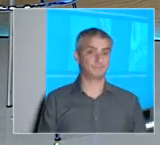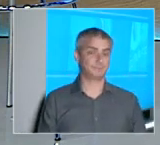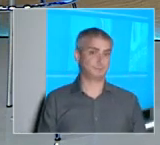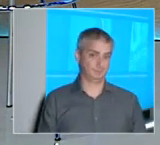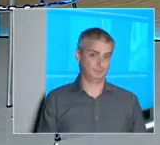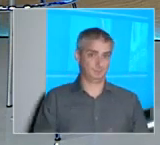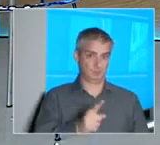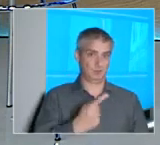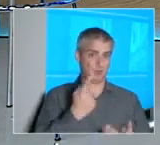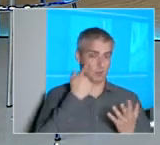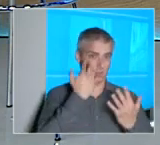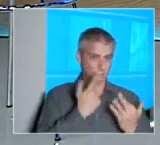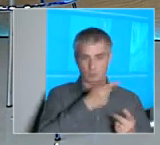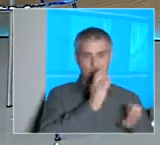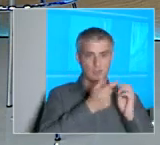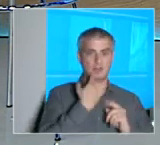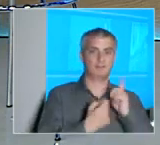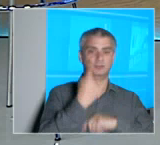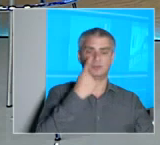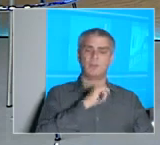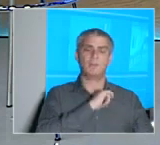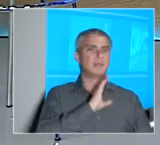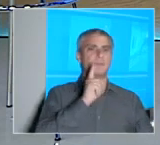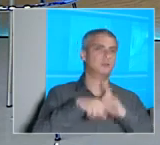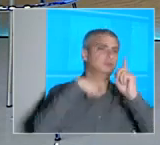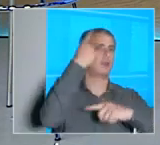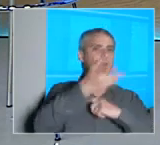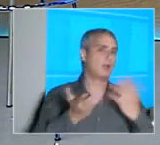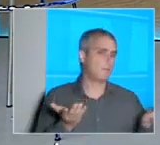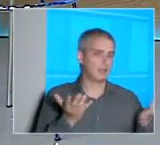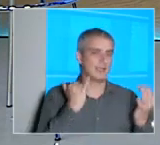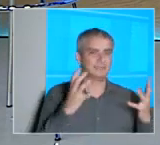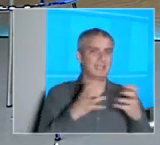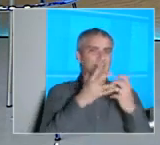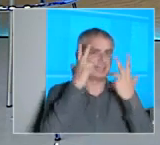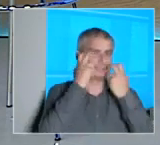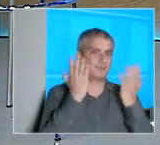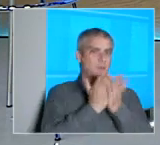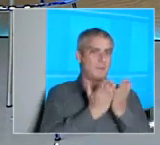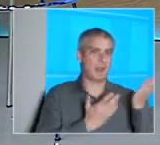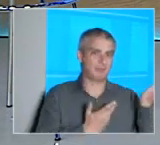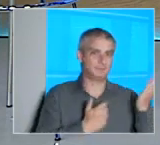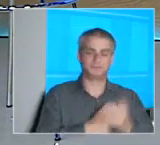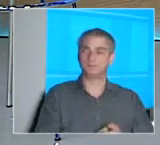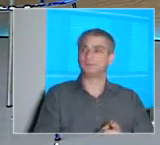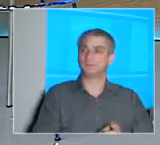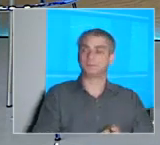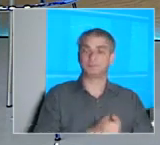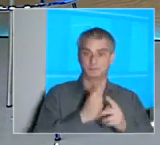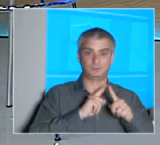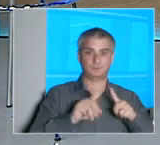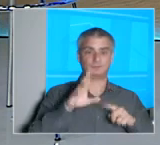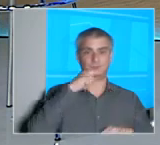זה רואה חשבון, עורכי הדין היו בשבוע שעבר. מעניין מה נגיע שבוע הבא. איזה כנס צפוי באילת? טוב, אז